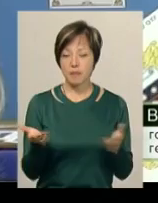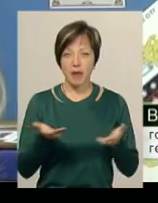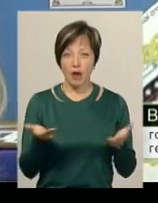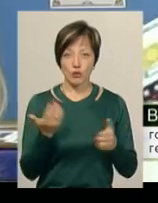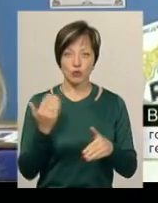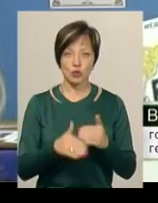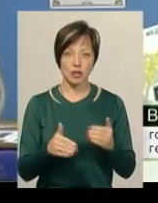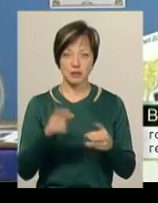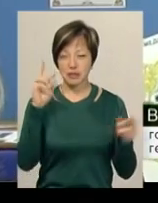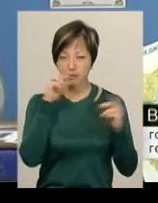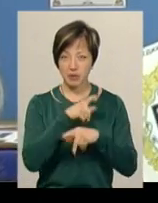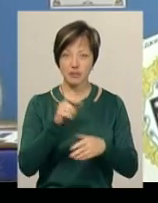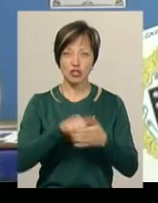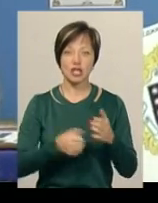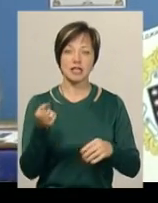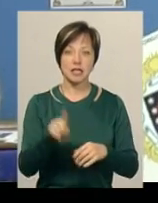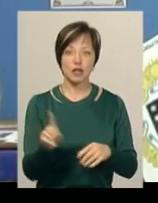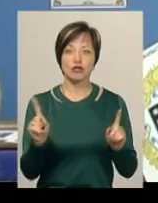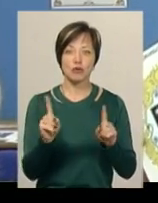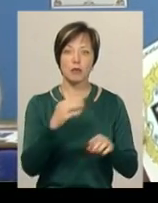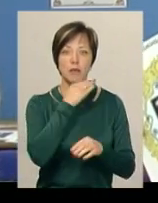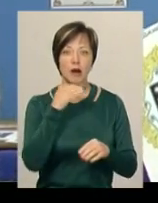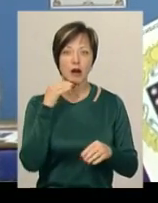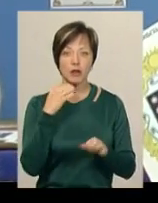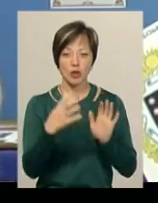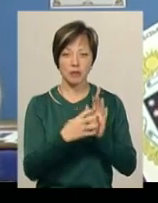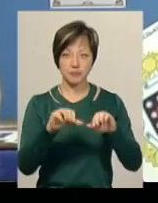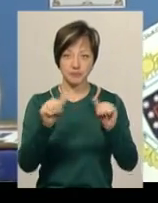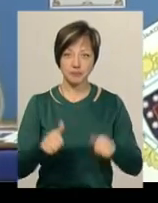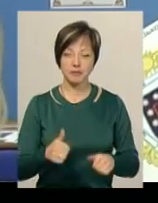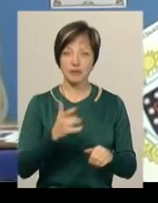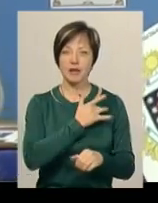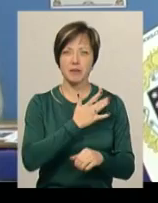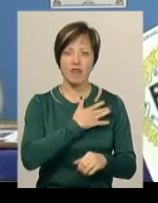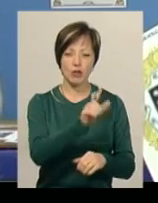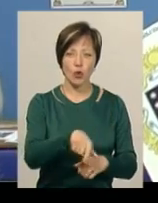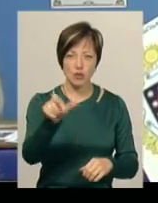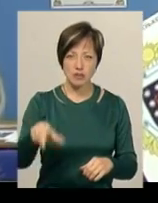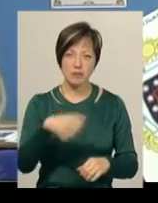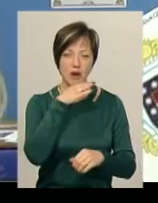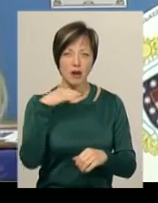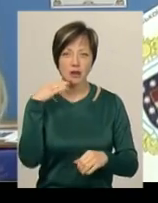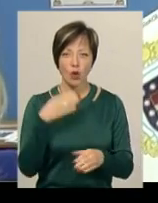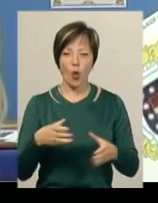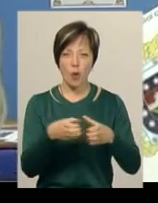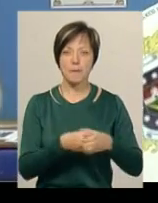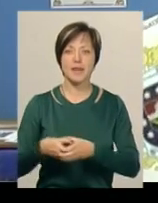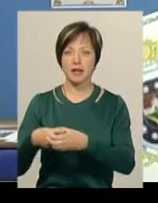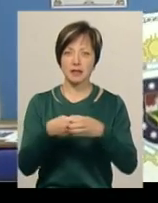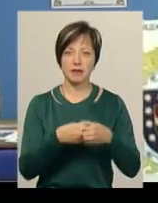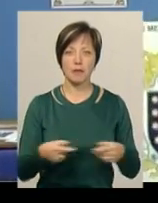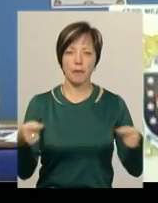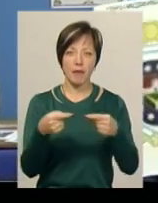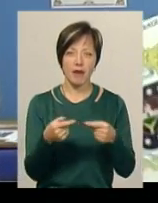уже збився через те, що пішло багато гербів приватних осіб, пішло багато гербів корпоративних, тобто